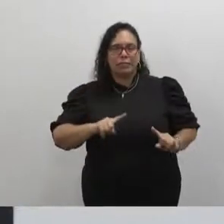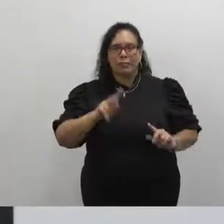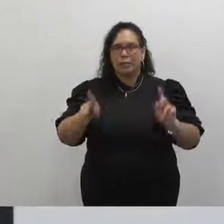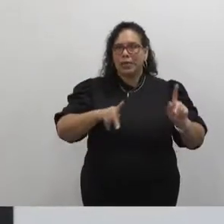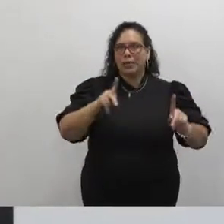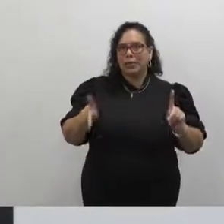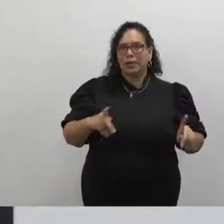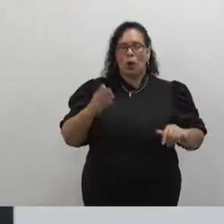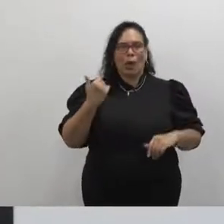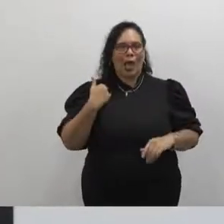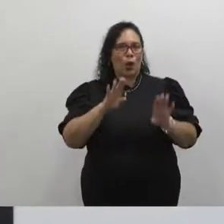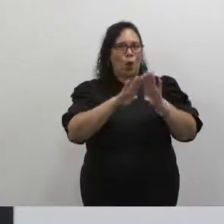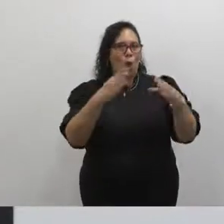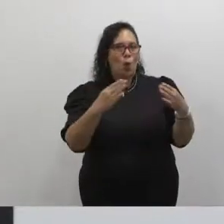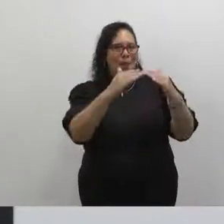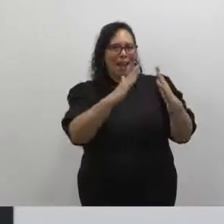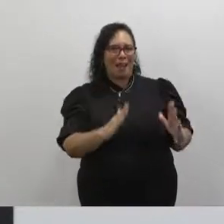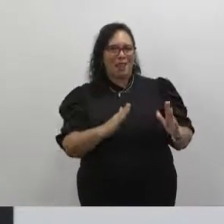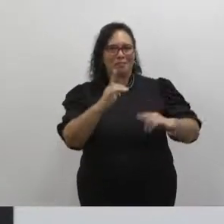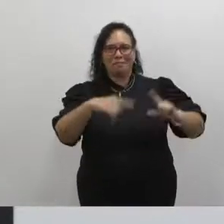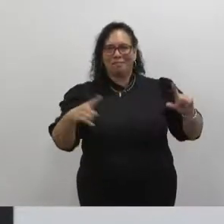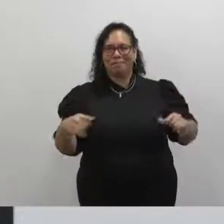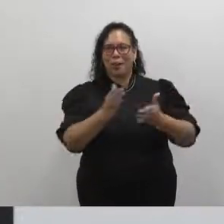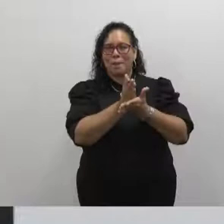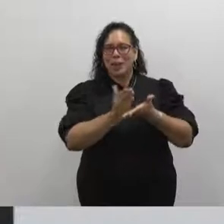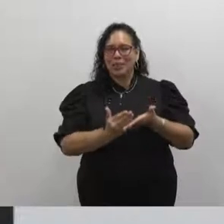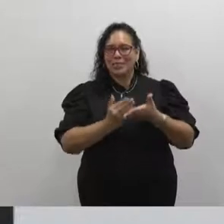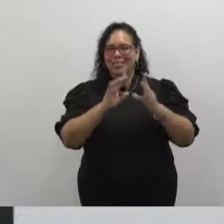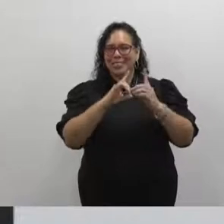nhưng bàn đáp tăng ảo.